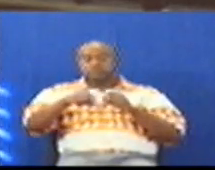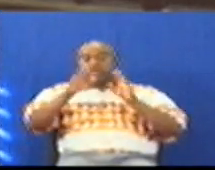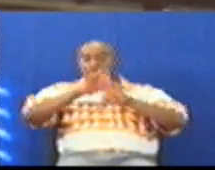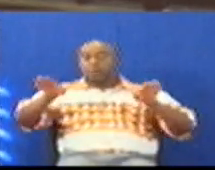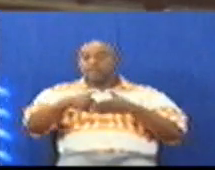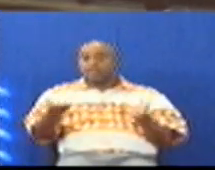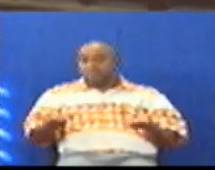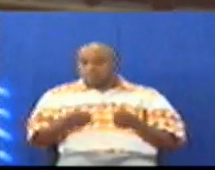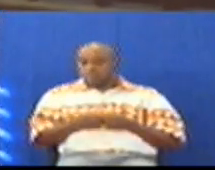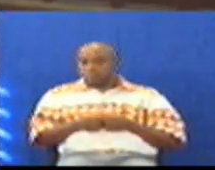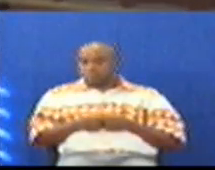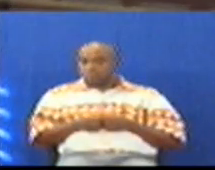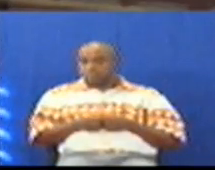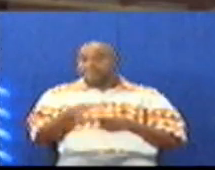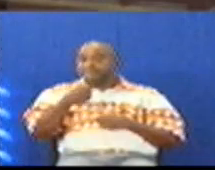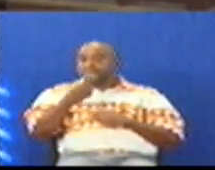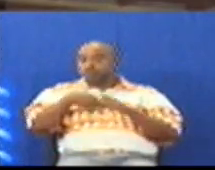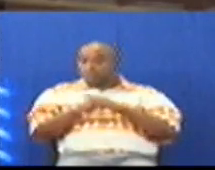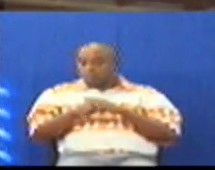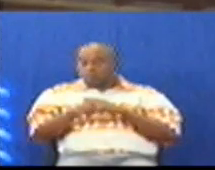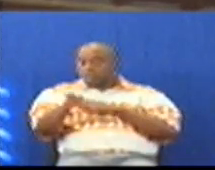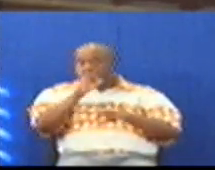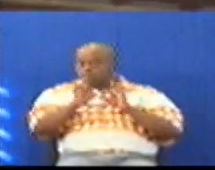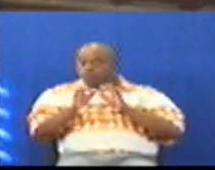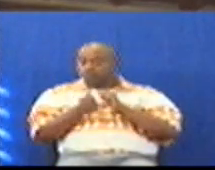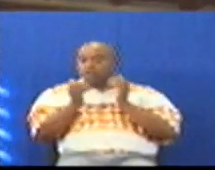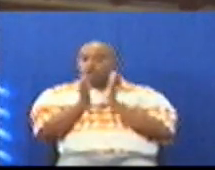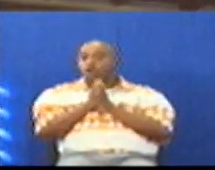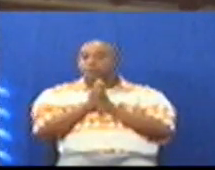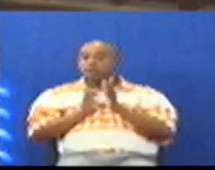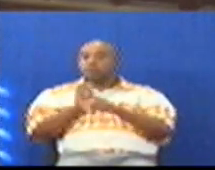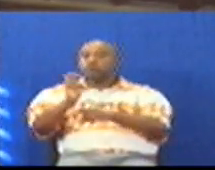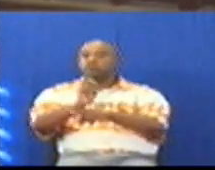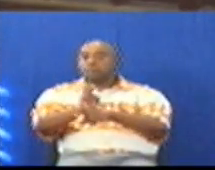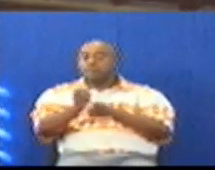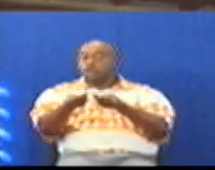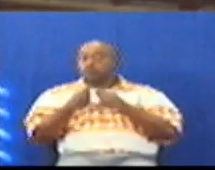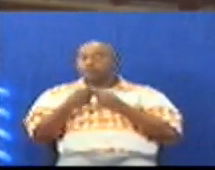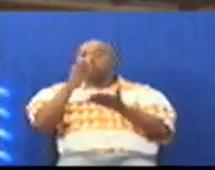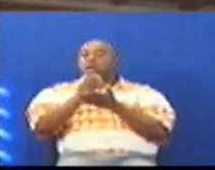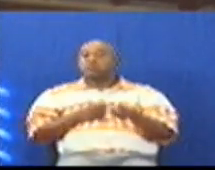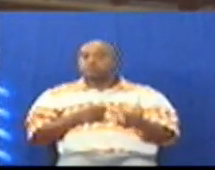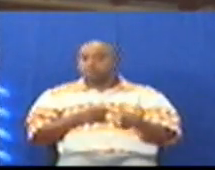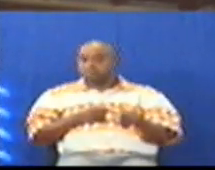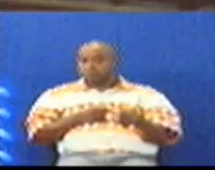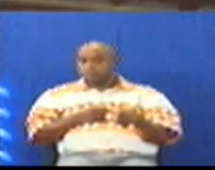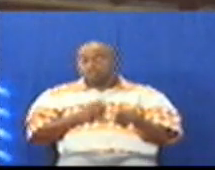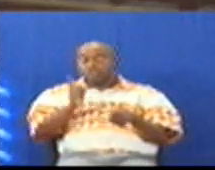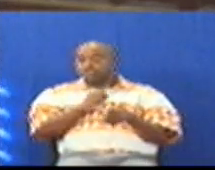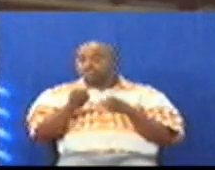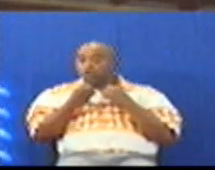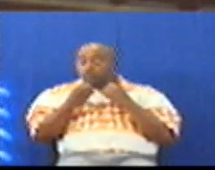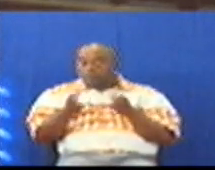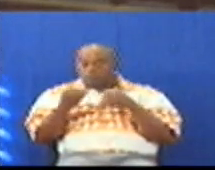sasa, tunakwenda kwenye uchaguzi, hili swala ulisimamie, tutendewe haki. Vinginevyo utakuwa unapewa taarifa za uongo